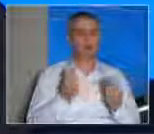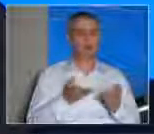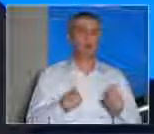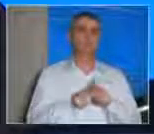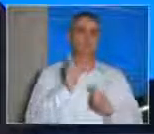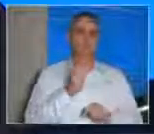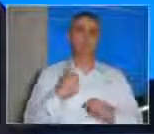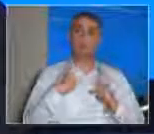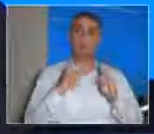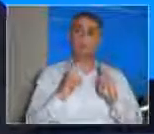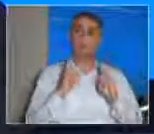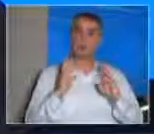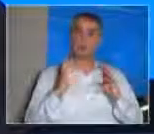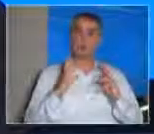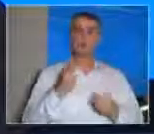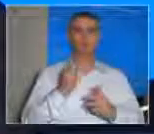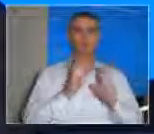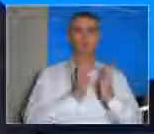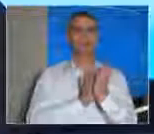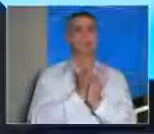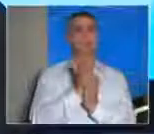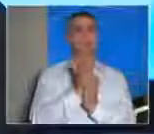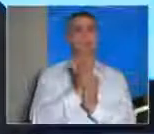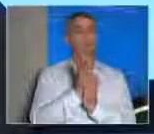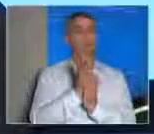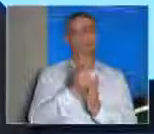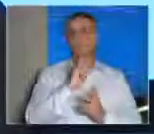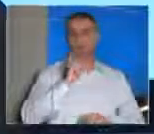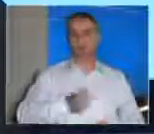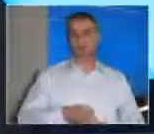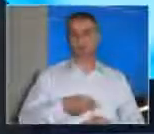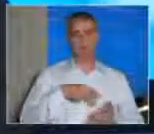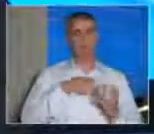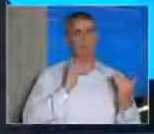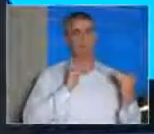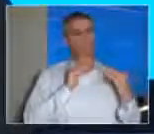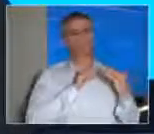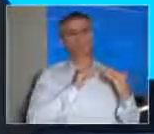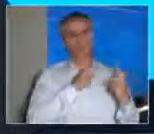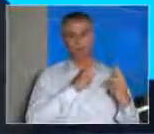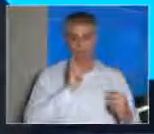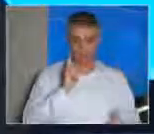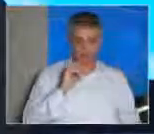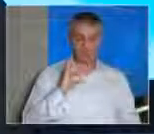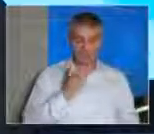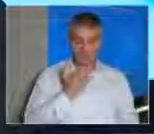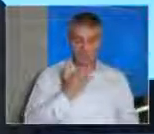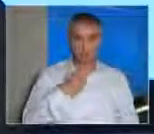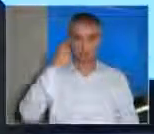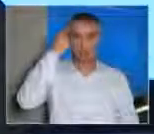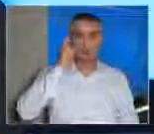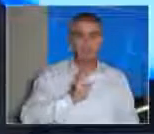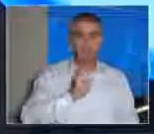כמו שצריך. אני מקווה מאוד גם שבדרך ישרה והגונה, ושהם לא יצטרכו לעמוד בקו האש הזה, אבל אם כן, לפחות שהם